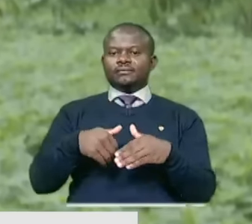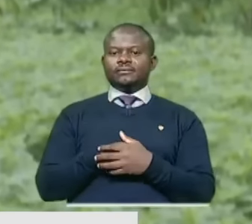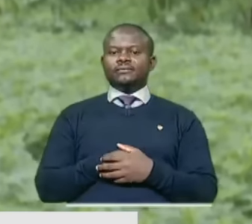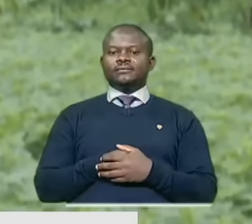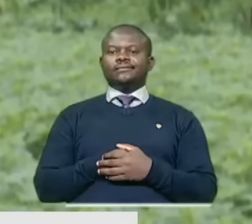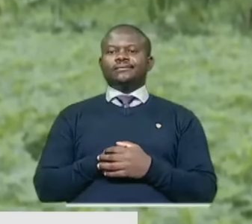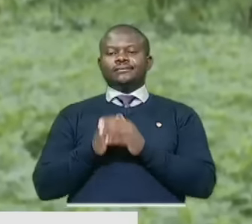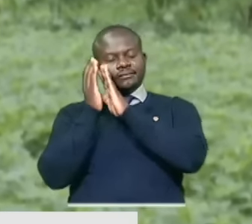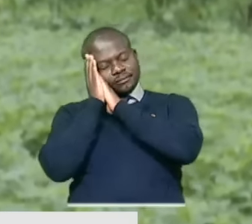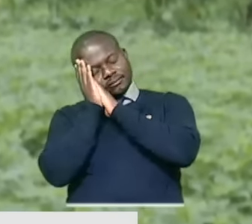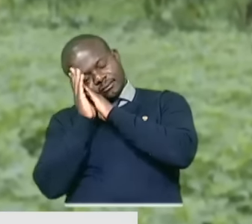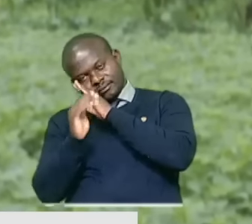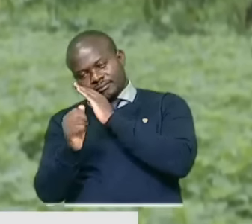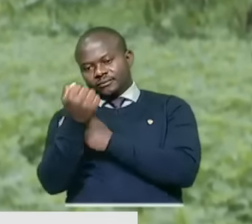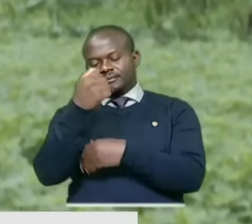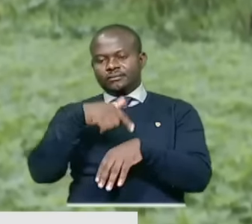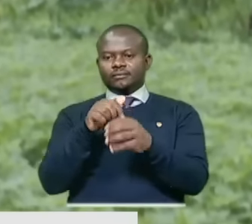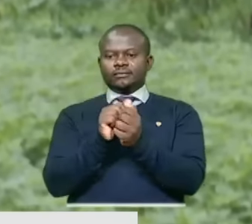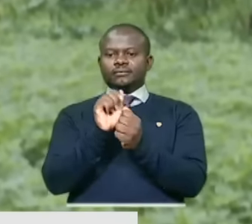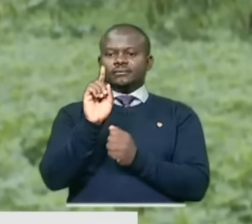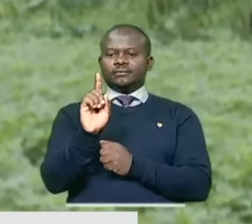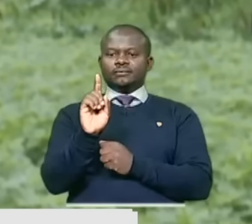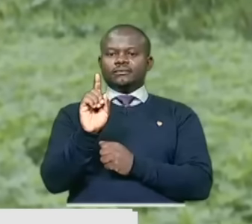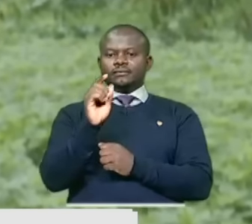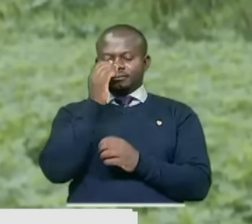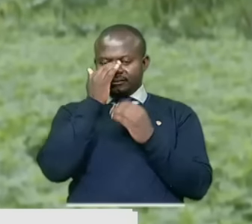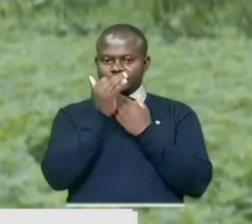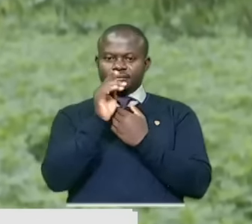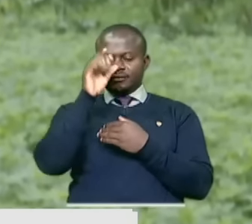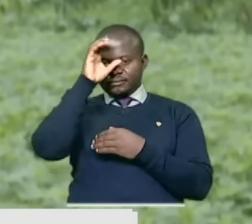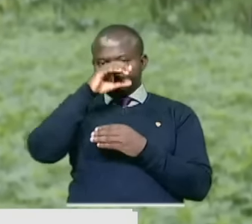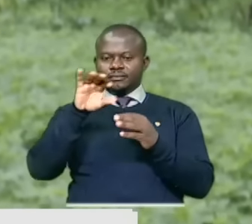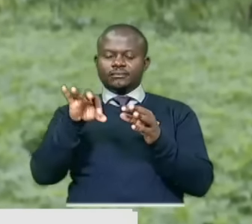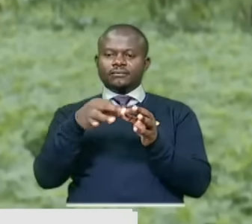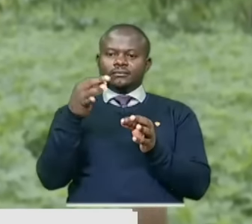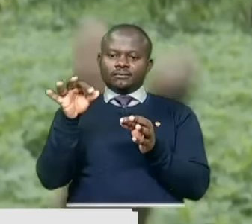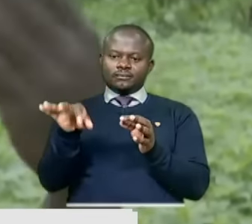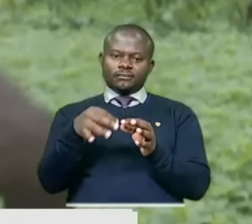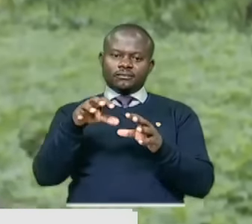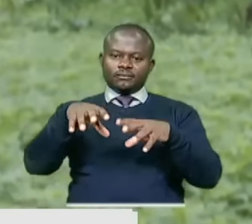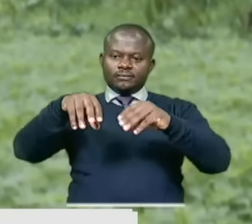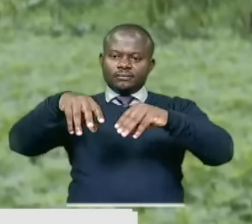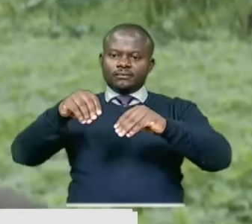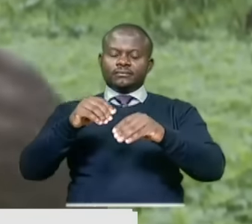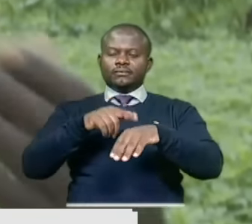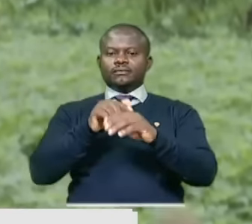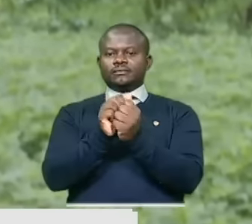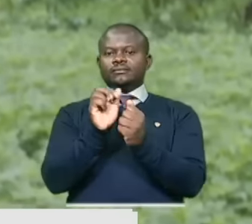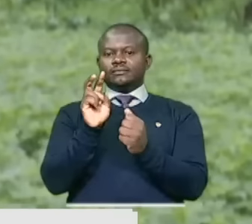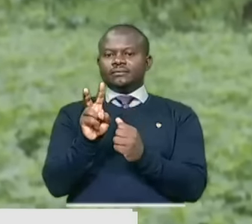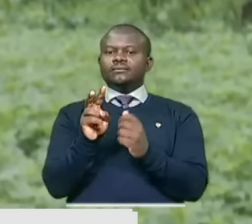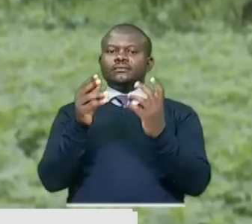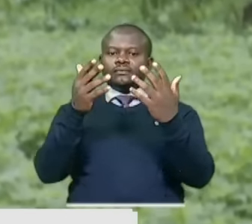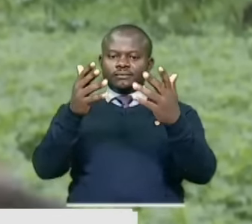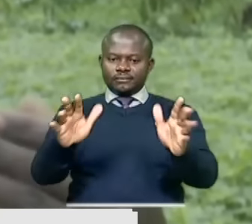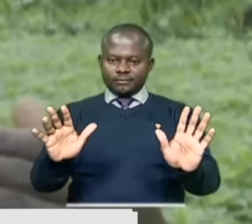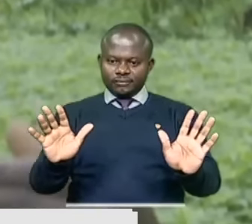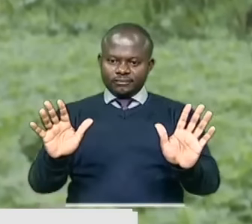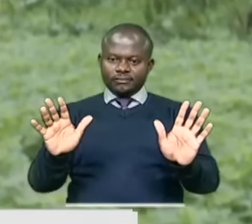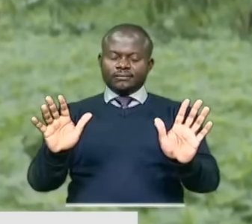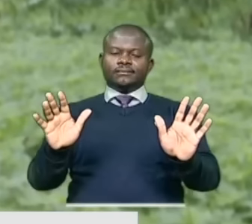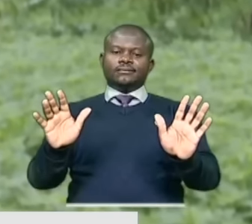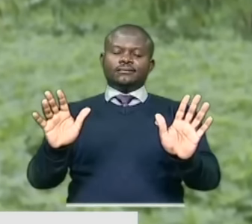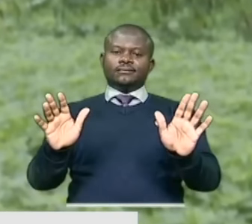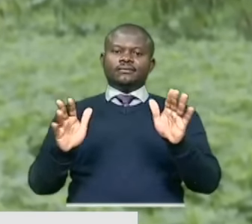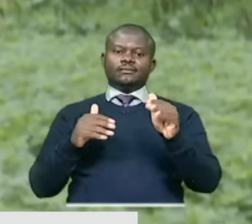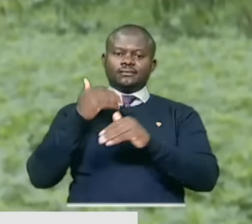nka saa 11 za mu gitondo nkajya gushaka ubwatsi bw'itungo saa 12 nkaba ndarangije nkabusinka